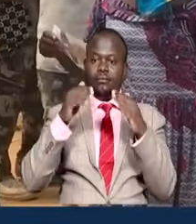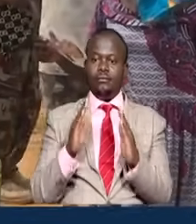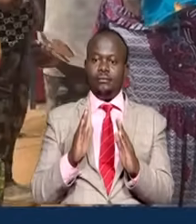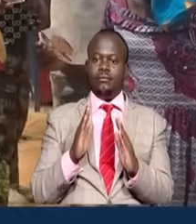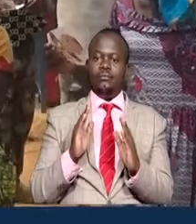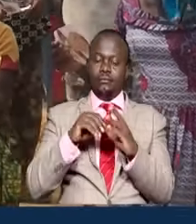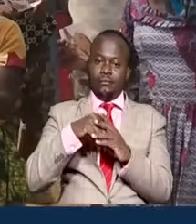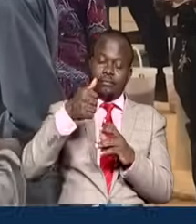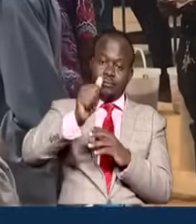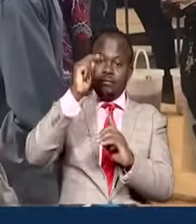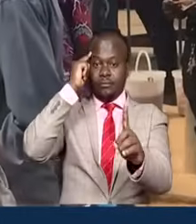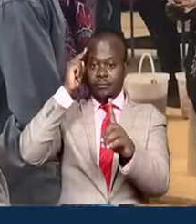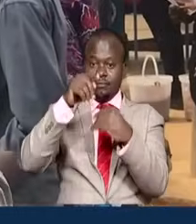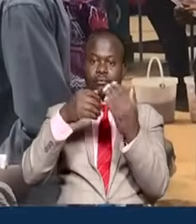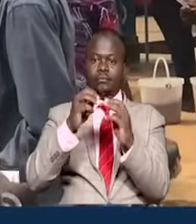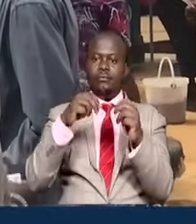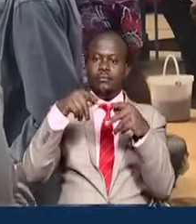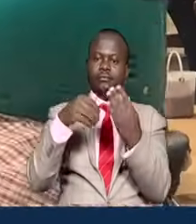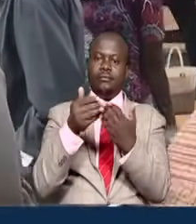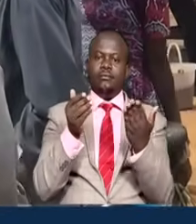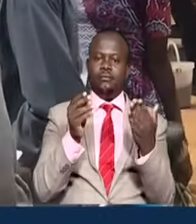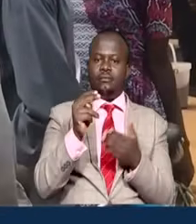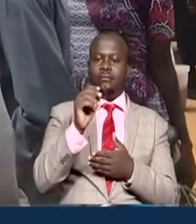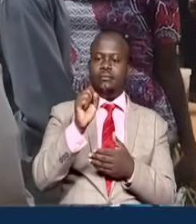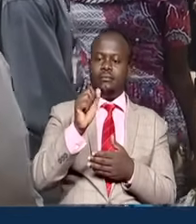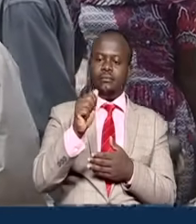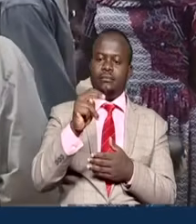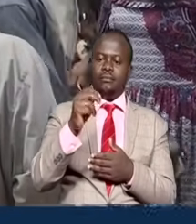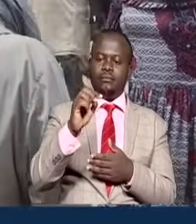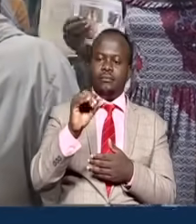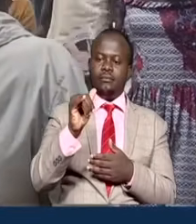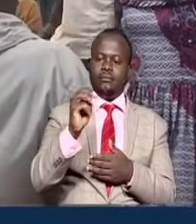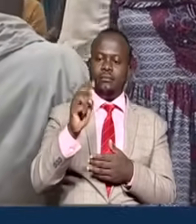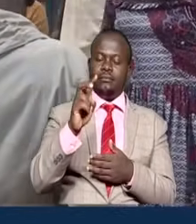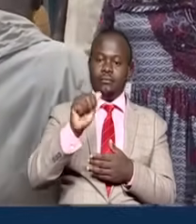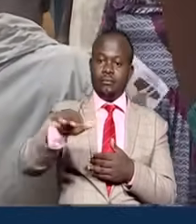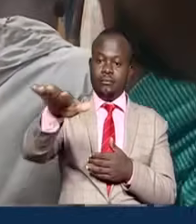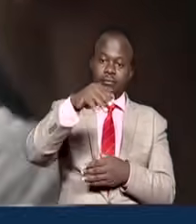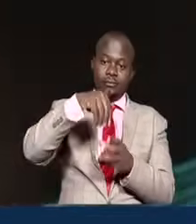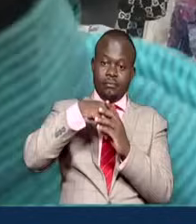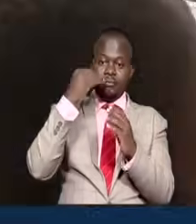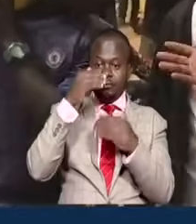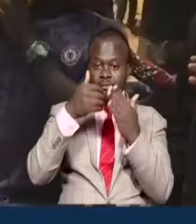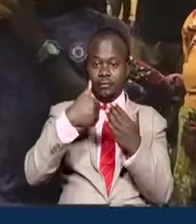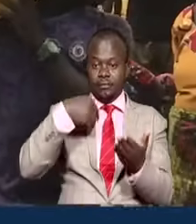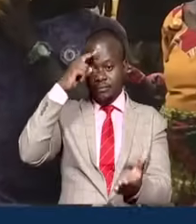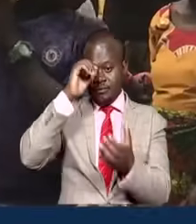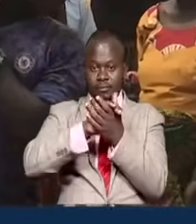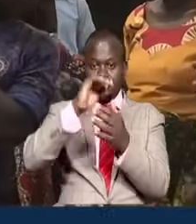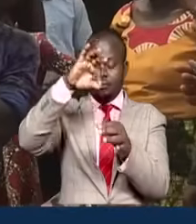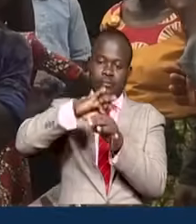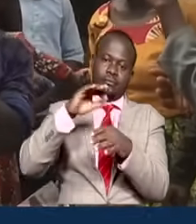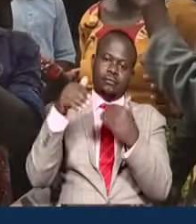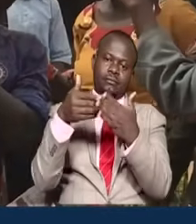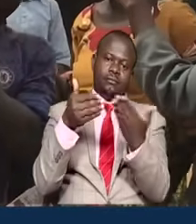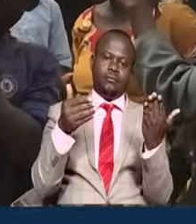migabo n'imigambi bye, umukandida depite wigenga Nsengiyumva Janvier yagejeje ku batuye aha Rwimiyaga harimo ko naramuka agiriwe icyizere hagatorwa